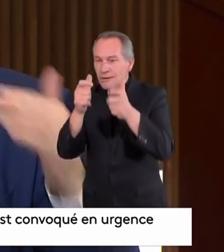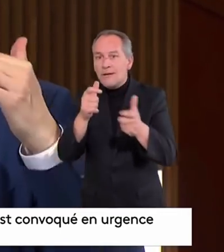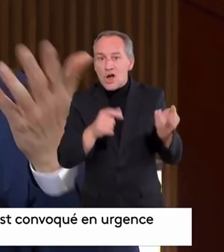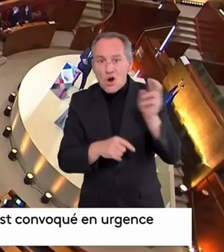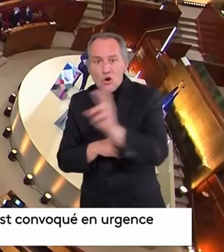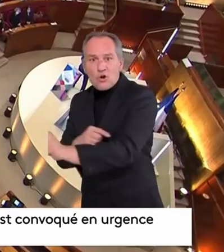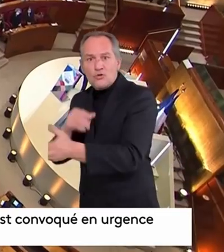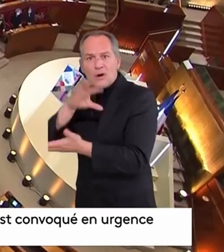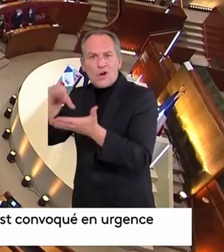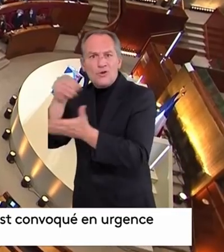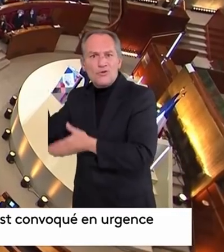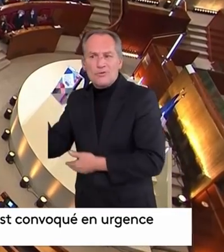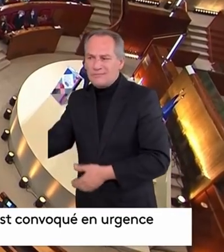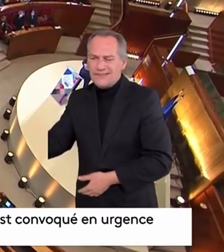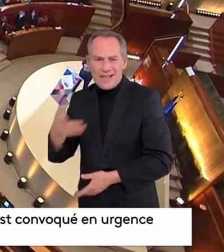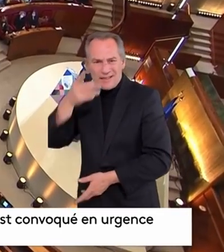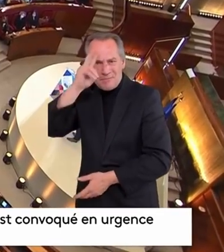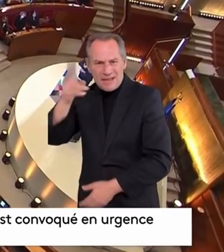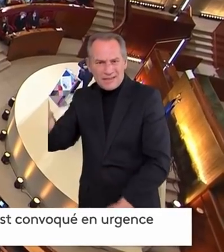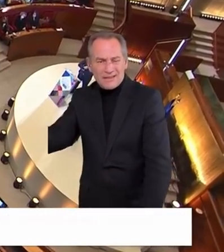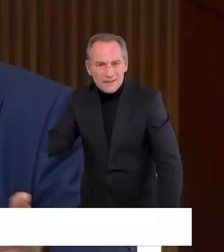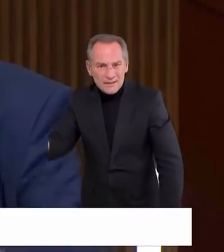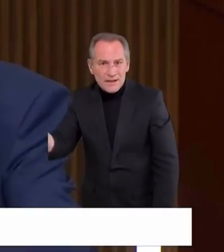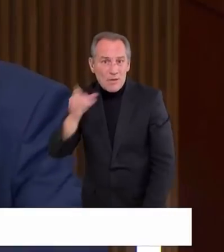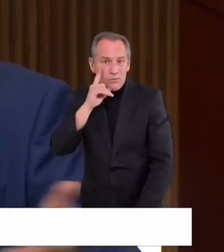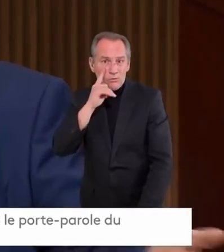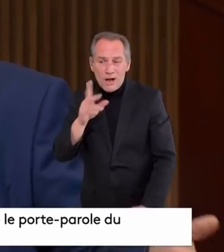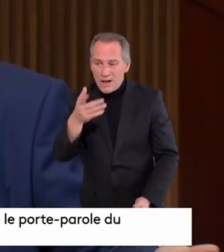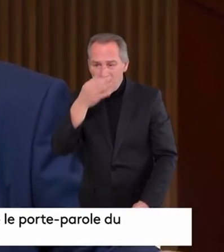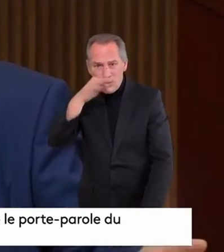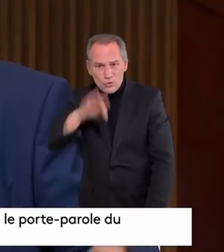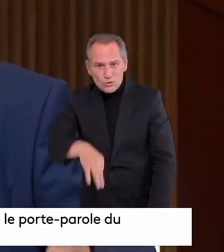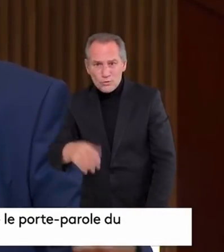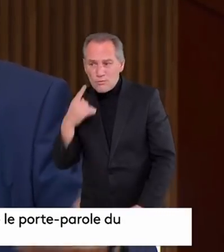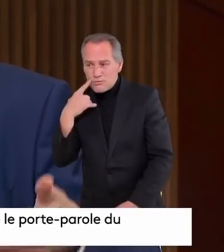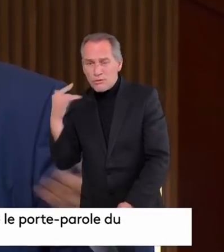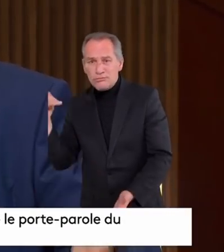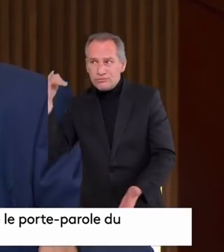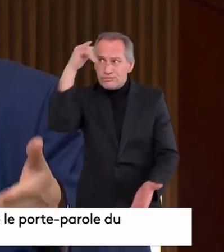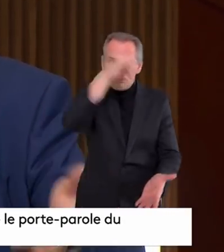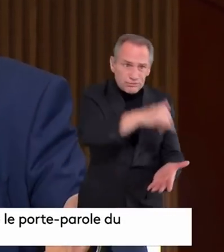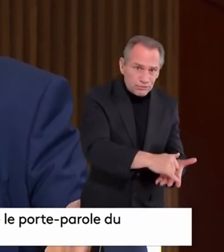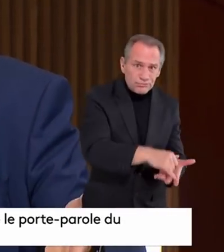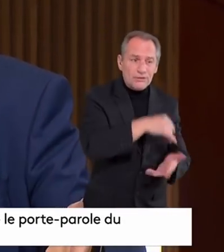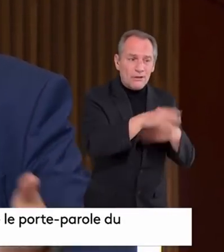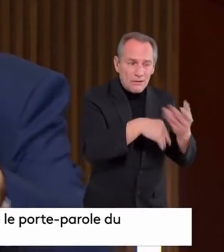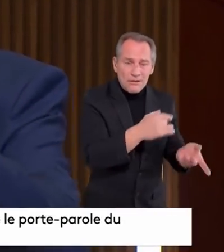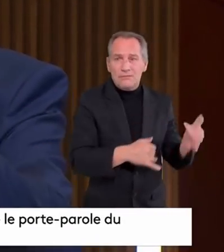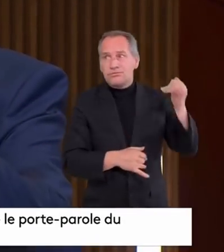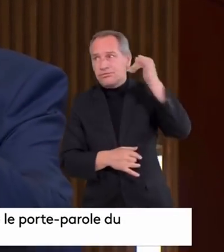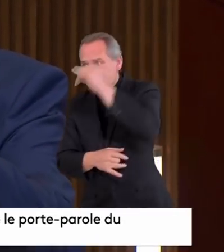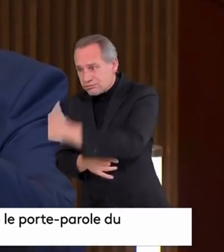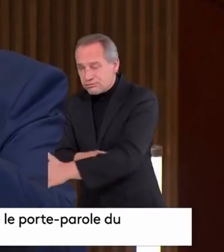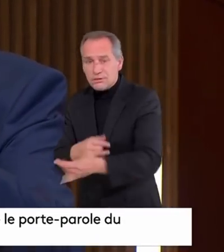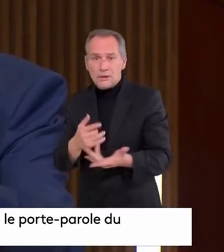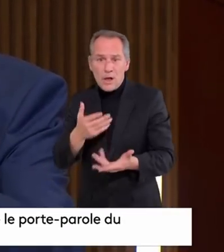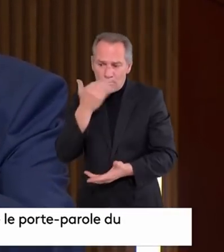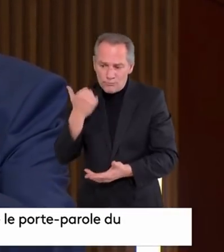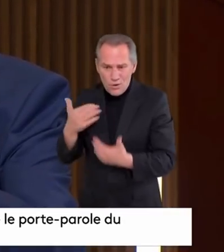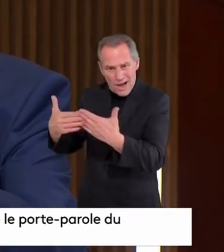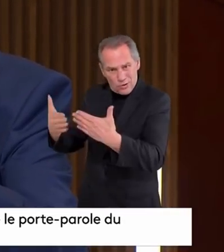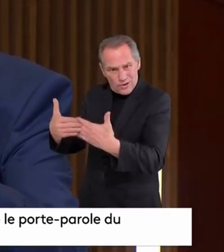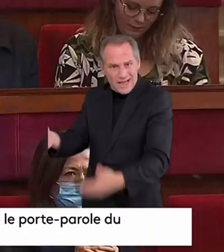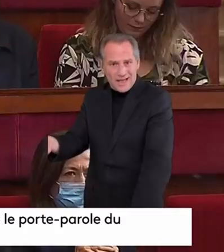avec. C'est bête. Voilà, ça c'est un coût carbone stupide. Et en plus, ça permettrait d'avoir des échanges à côté de chez eux. De la même manière, en